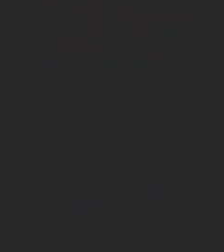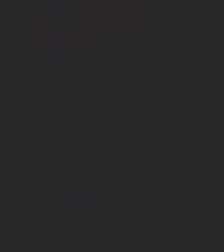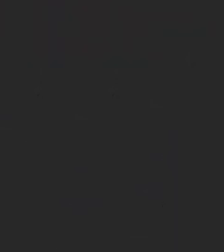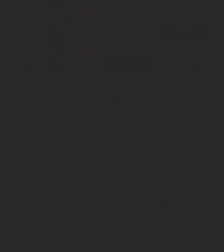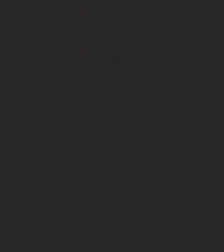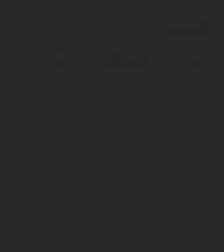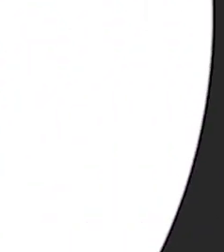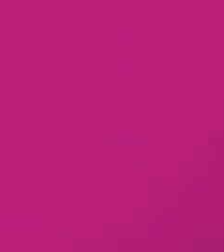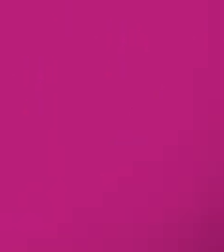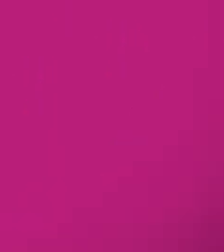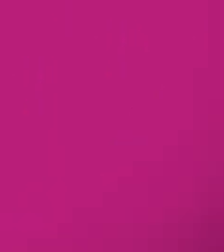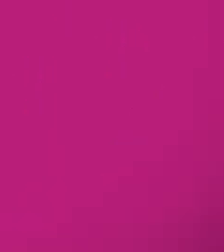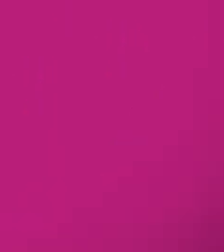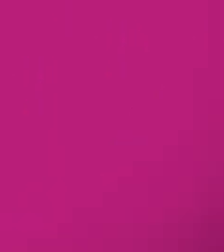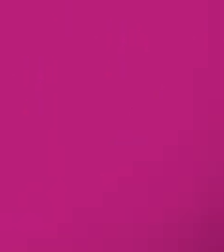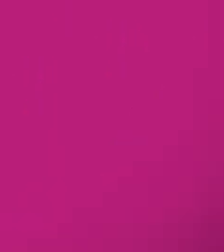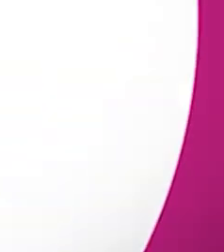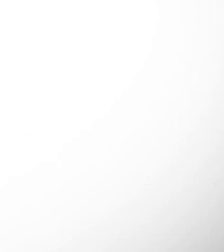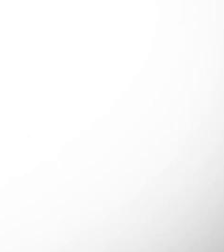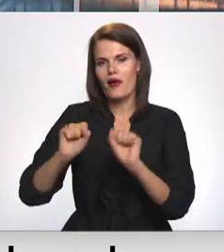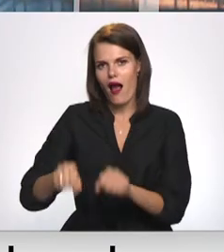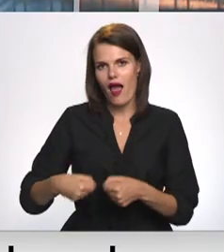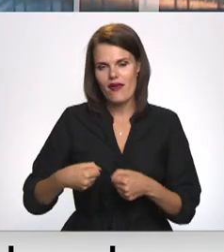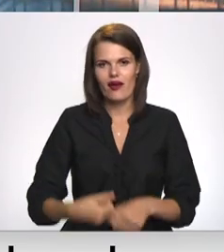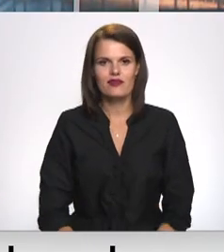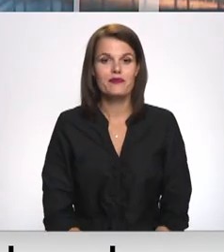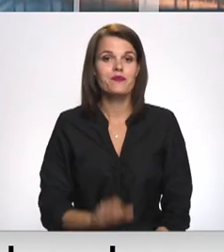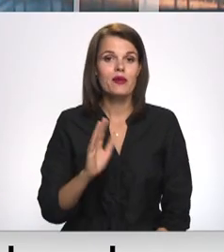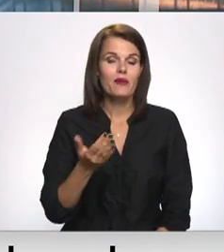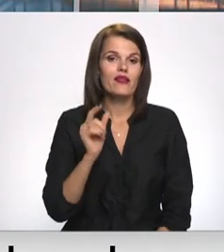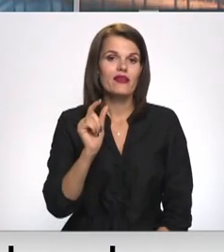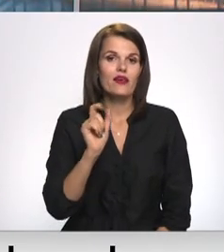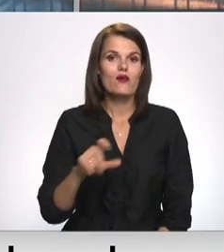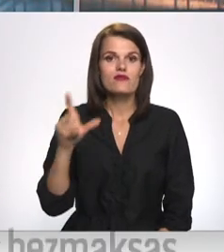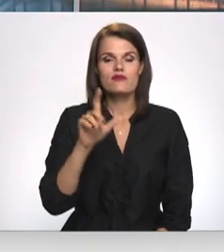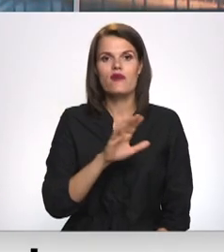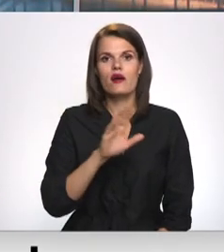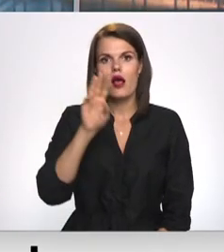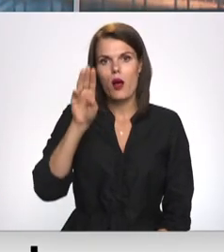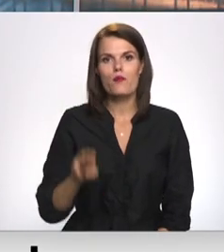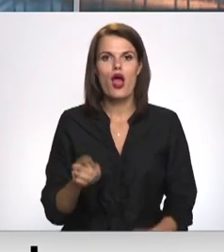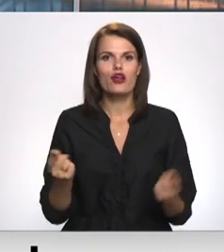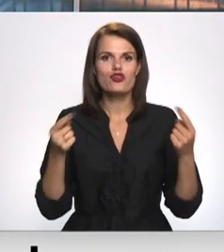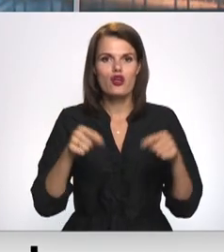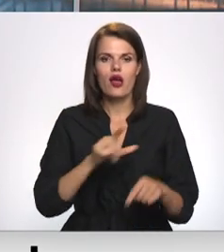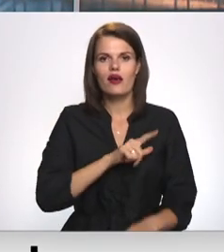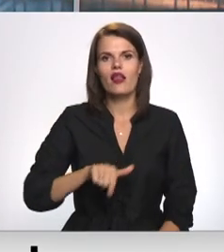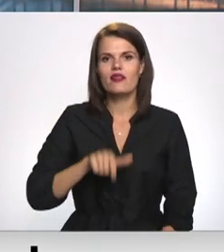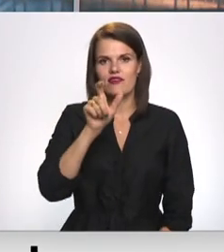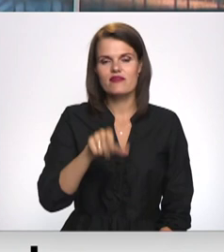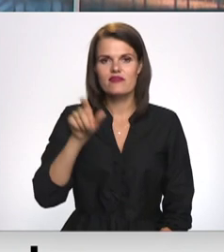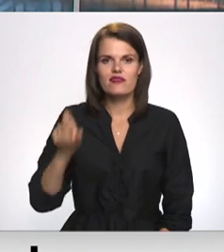Re, viss ēters ir te! Bet nedaudz vairāk nekā mēneša laikā Latvijas iedzīvotāju